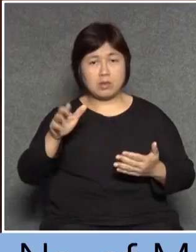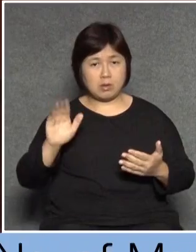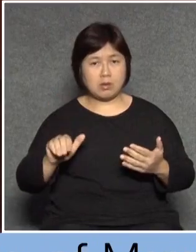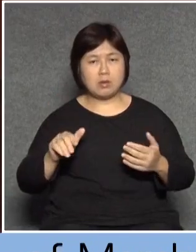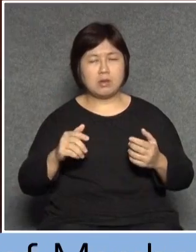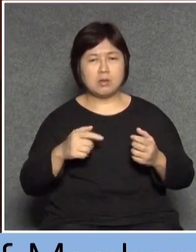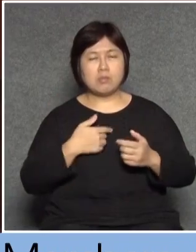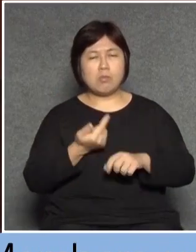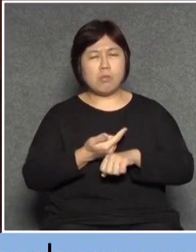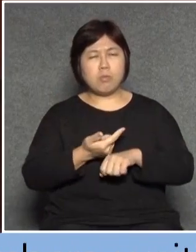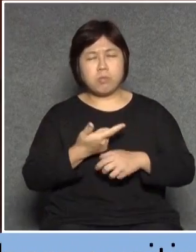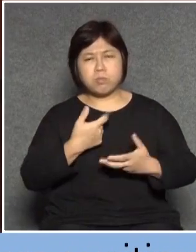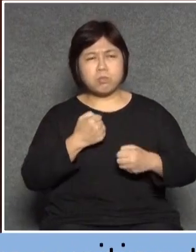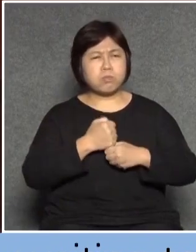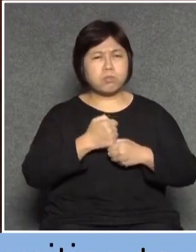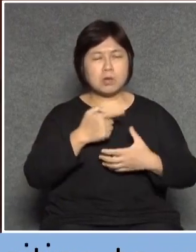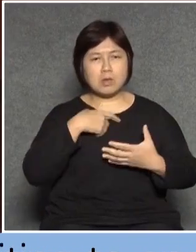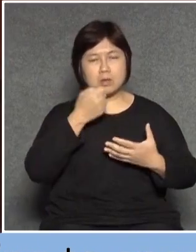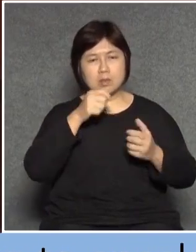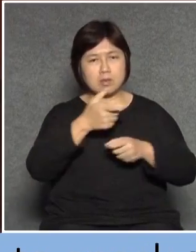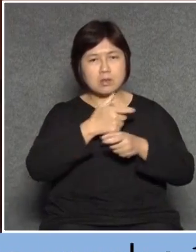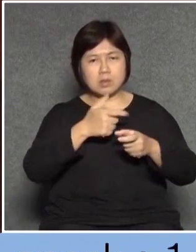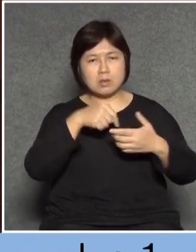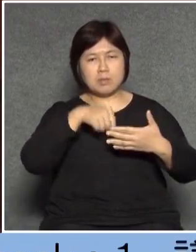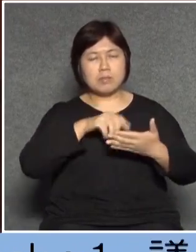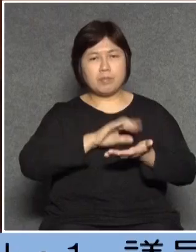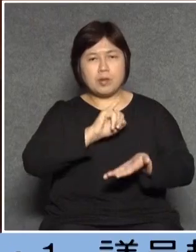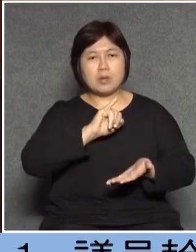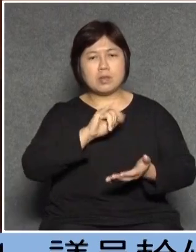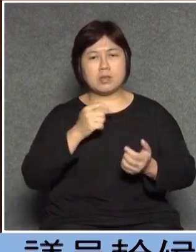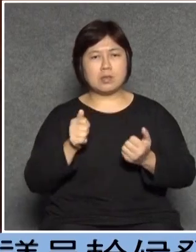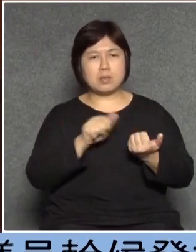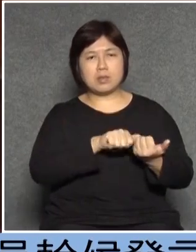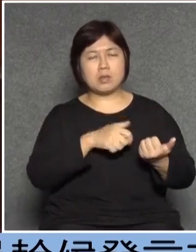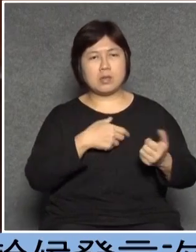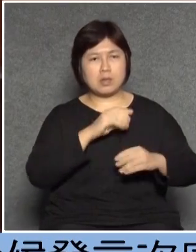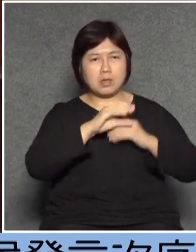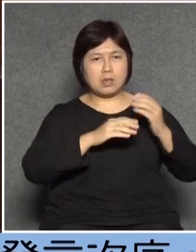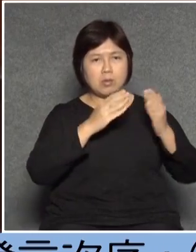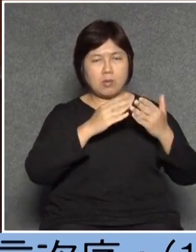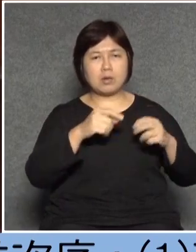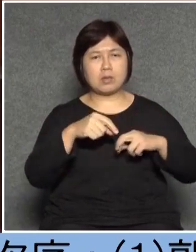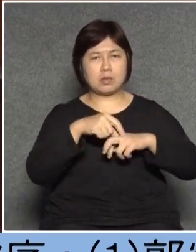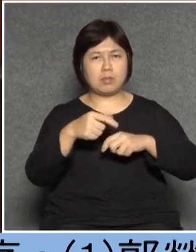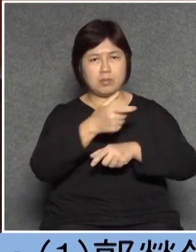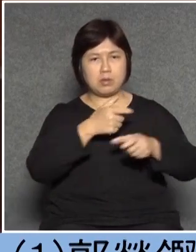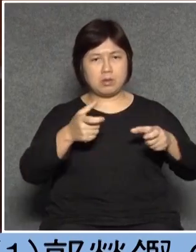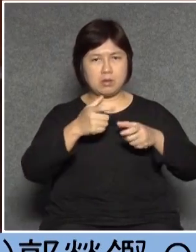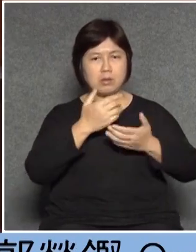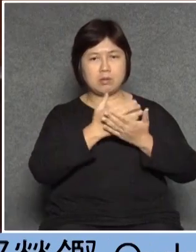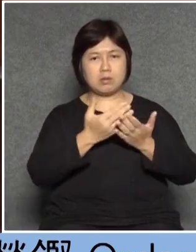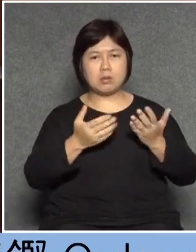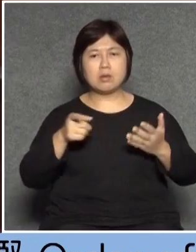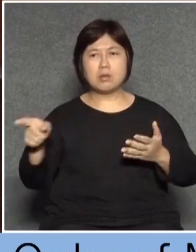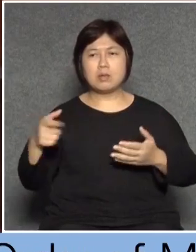搞了這麼多，香港經濟結構最大的問題就是說你依賴地產啊、金融啊，是吧？他